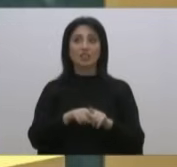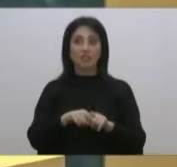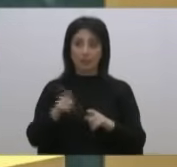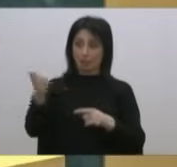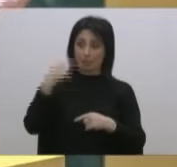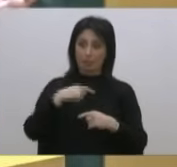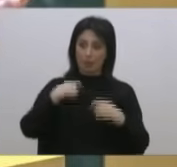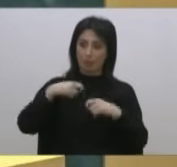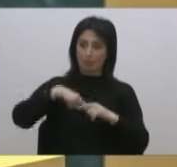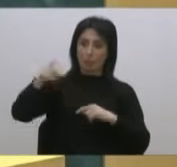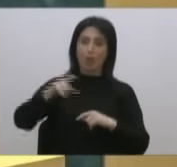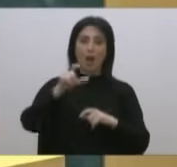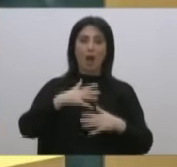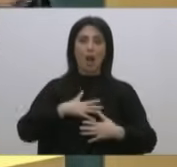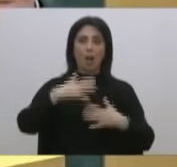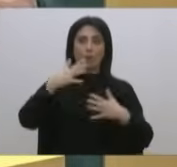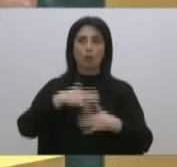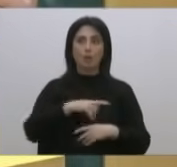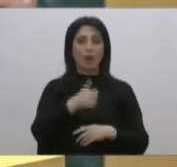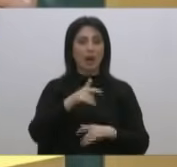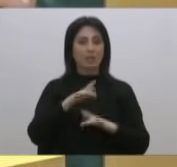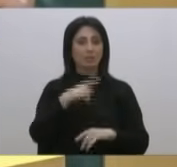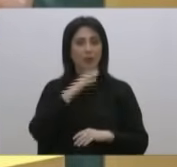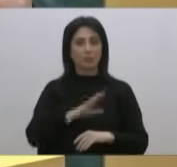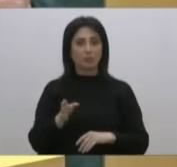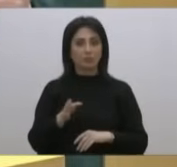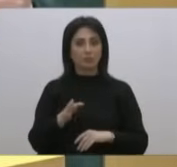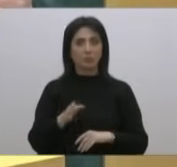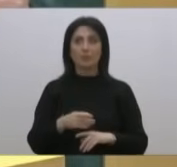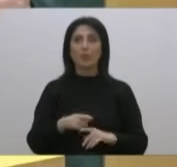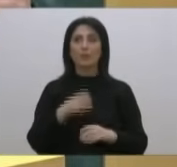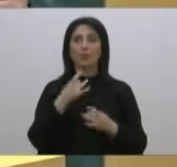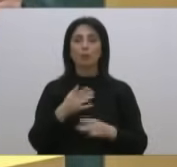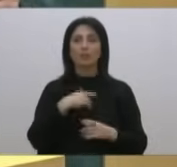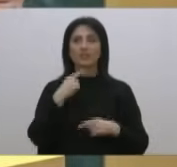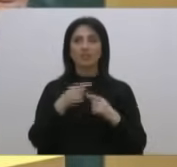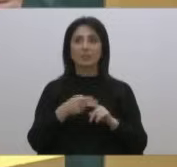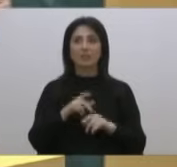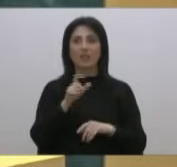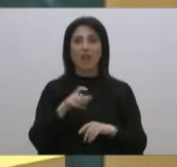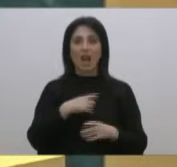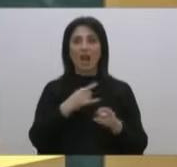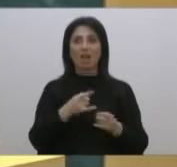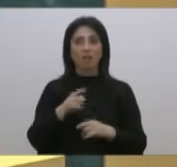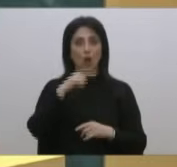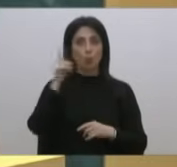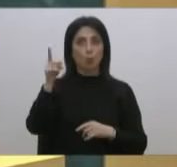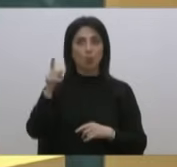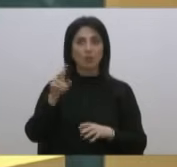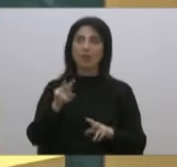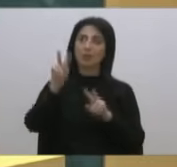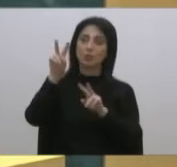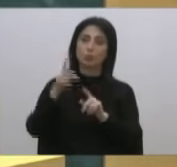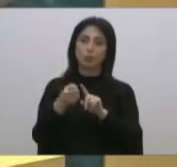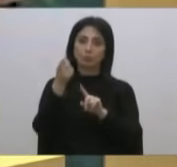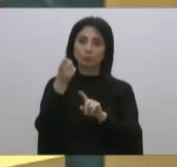ექსპორტზე გადის და მოისუნთქა ხალხმა, მაგრამ ამაზე, ამ კარგ საქმეზე არ მინდა ვილაპარაკო. უბრალოდ მინდა ვისაუბრებ იმაზე, რომ ხალხს აშინებენ, აი რუსეთს ახარ